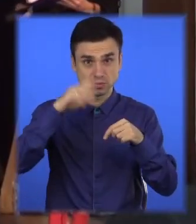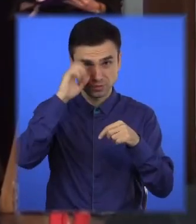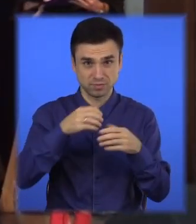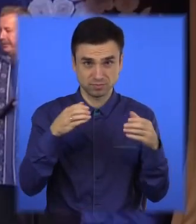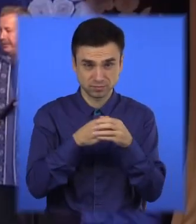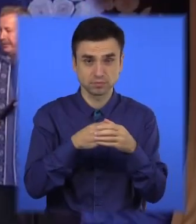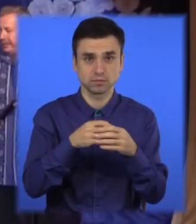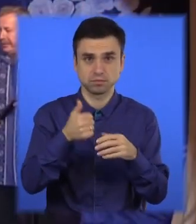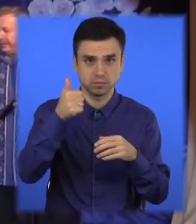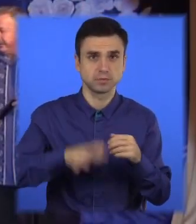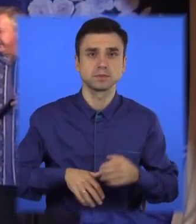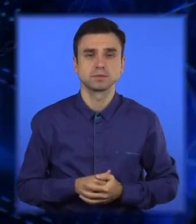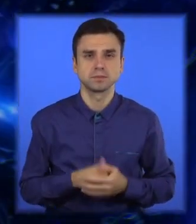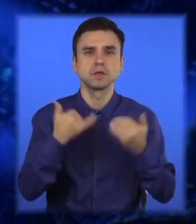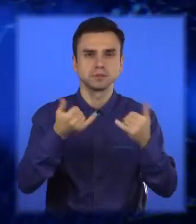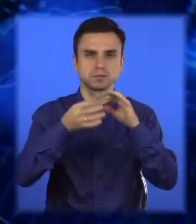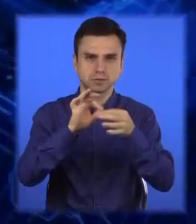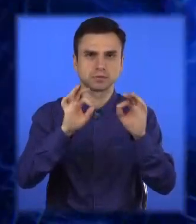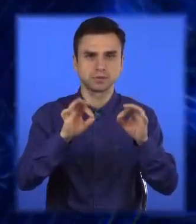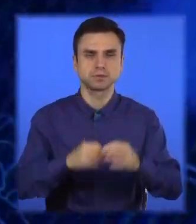Подробиці новин далі.